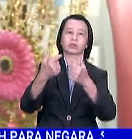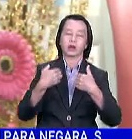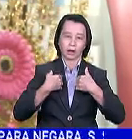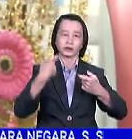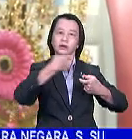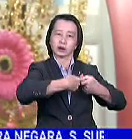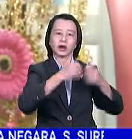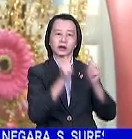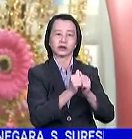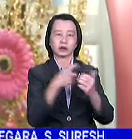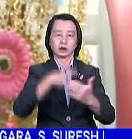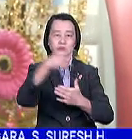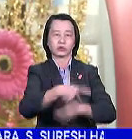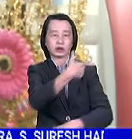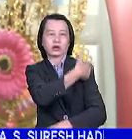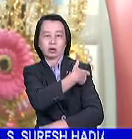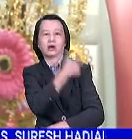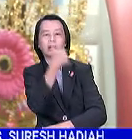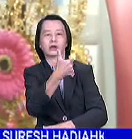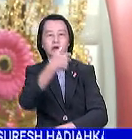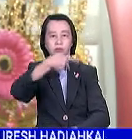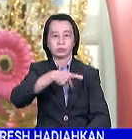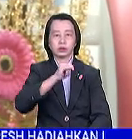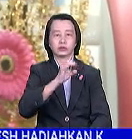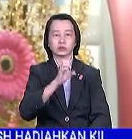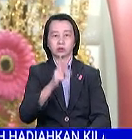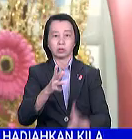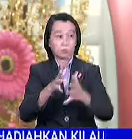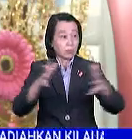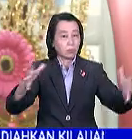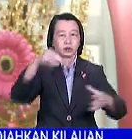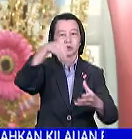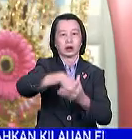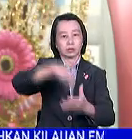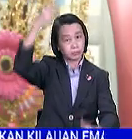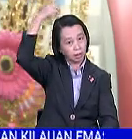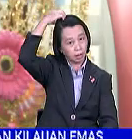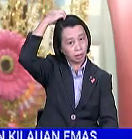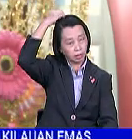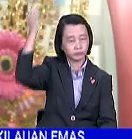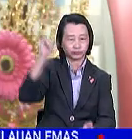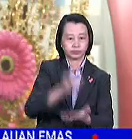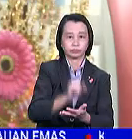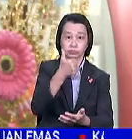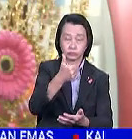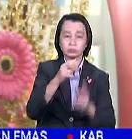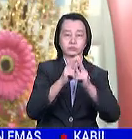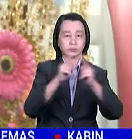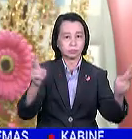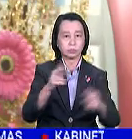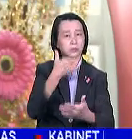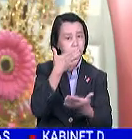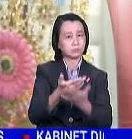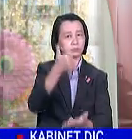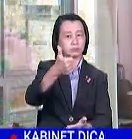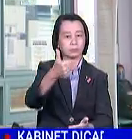dengan program vaksinasi yang meluas di Selangor. Itu yang satu impak yang sangat